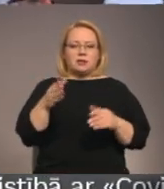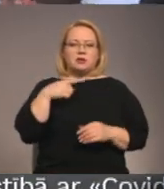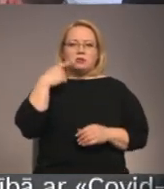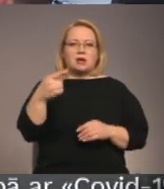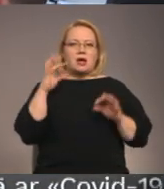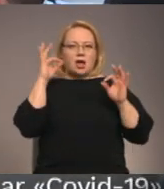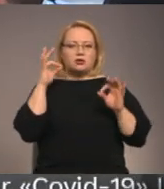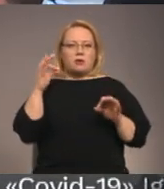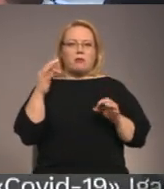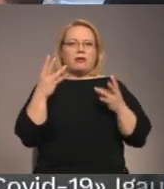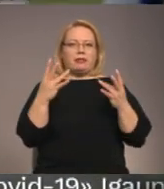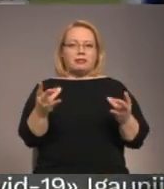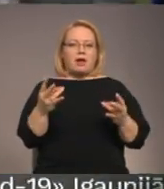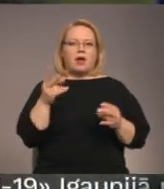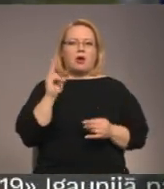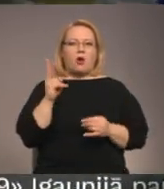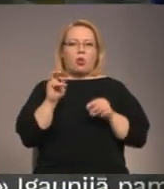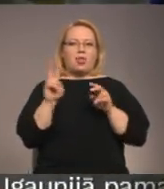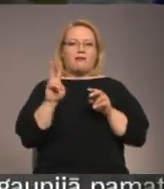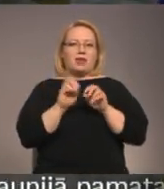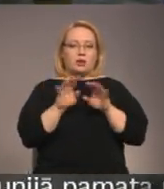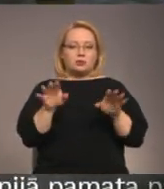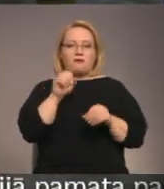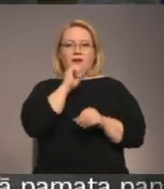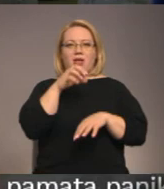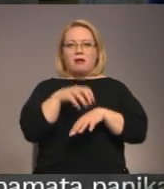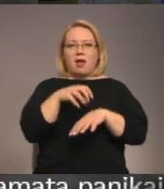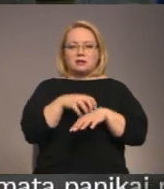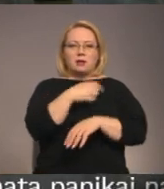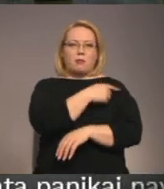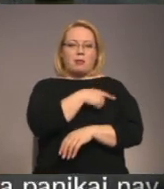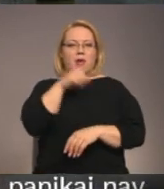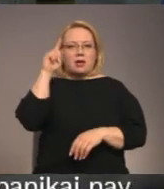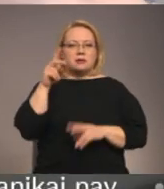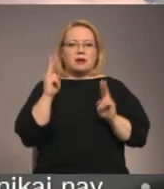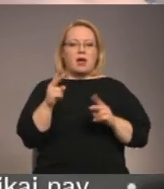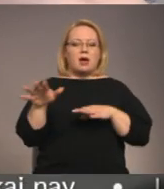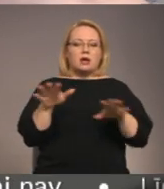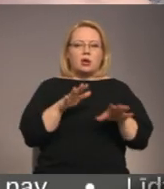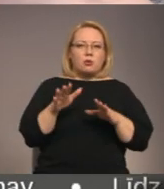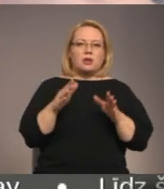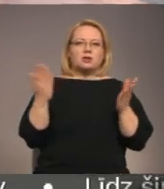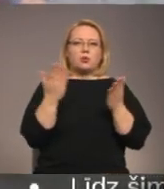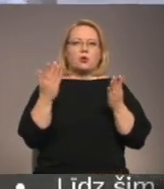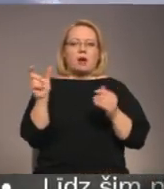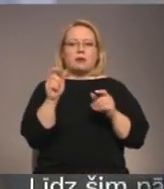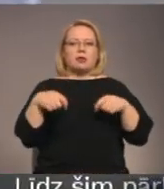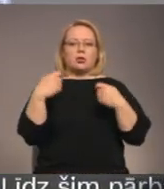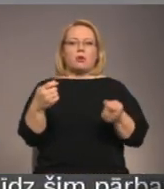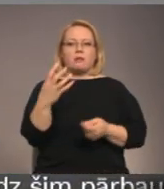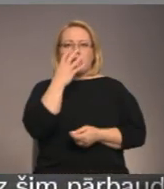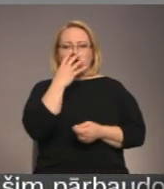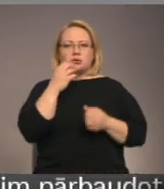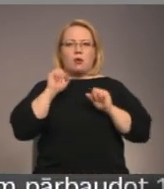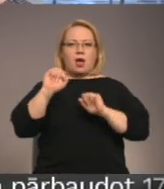par inficēšanos ar koronavīrusu. Tālāk jau ārstiem un māsām jāzina, kā reaģēt, kurā brīdī vilkt aizsargtērpu un masku, kā